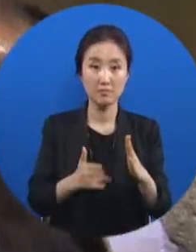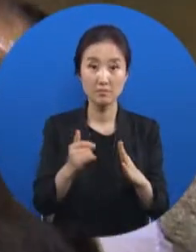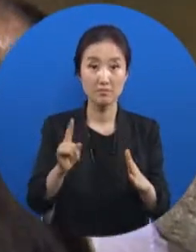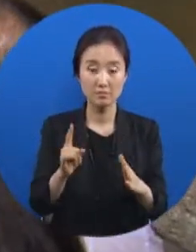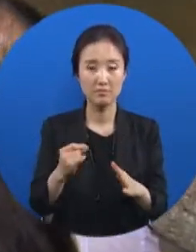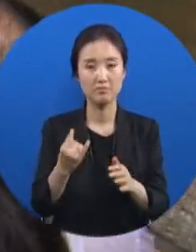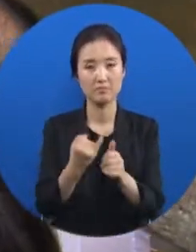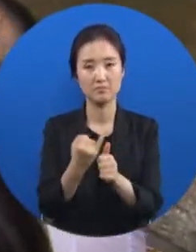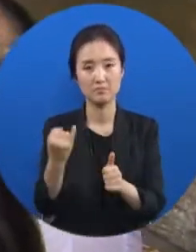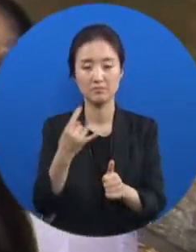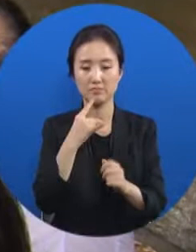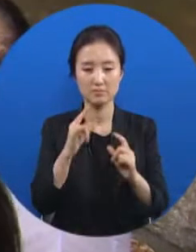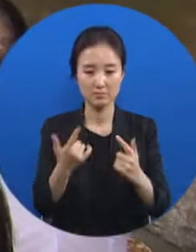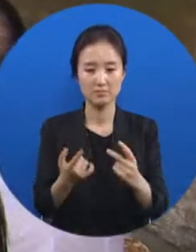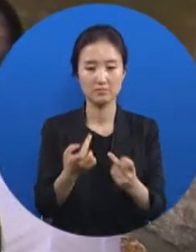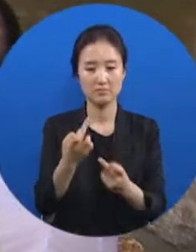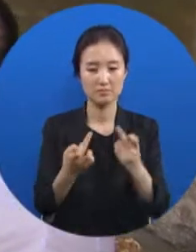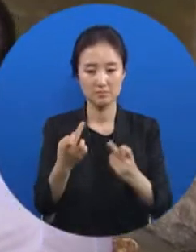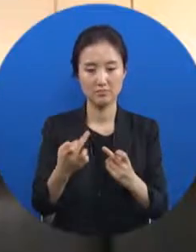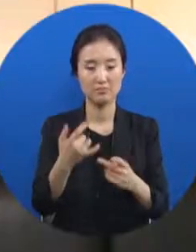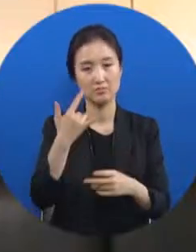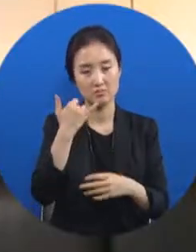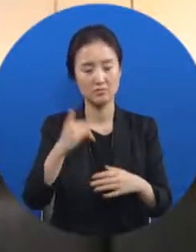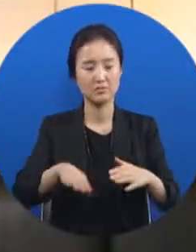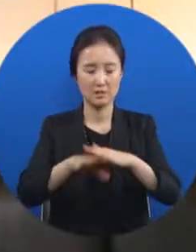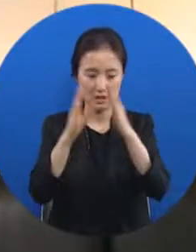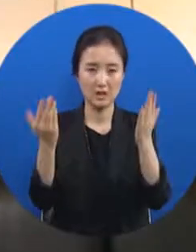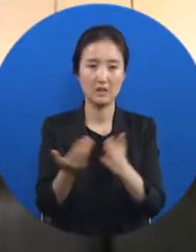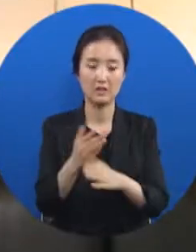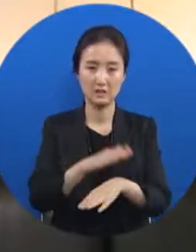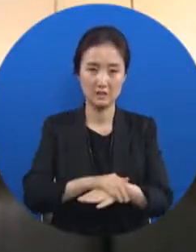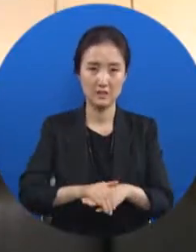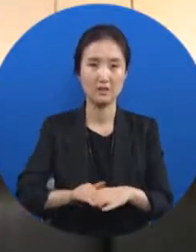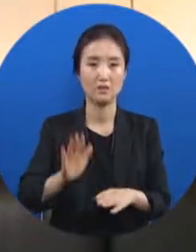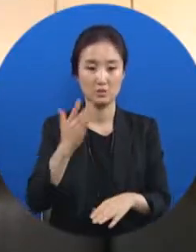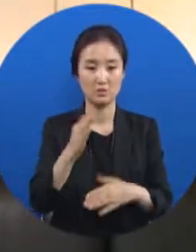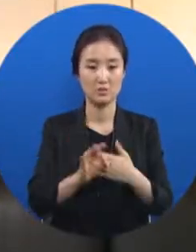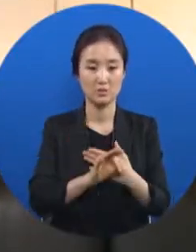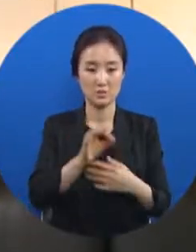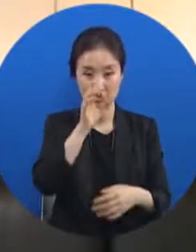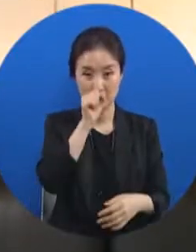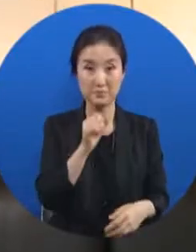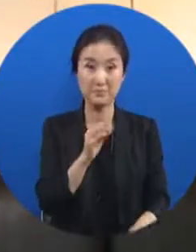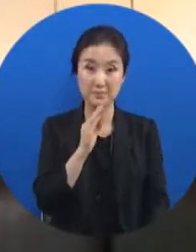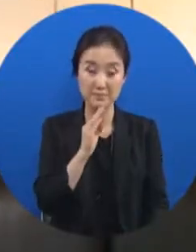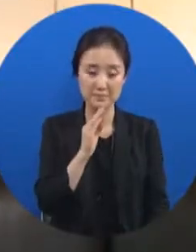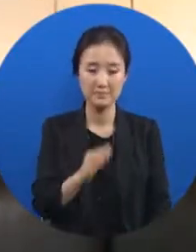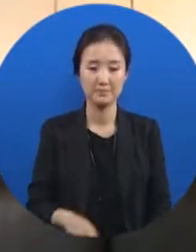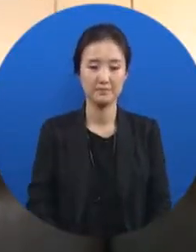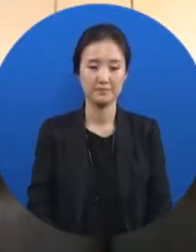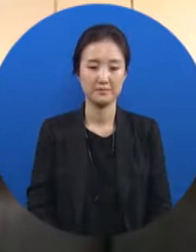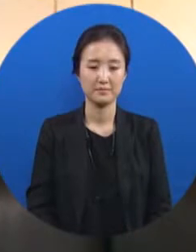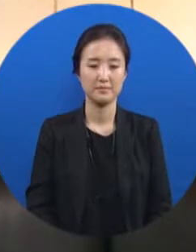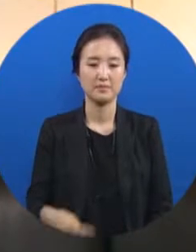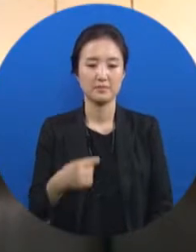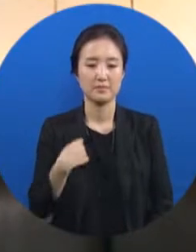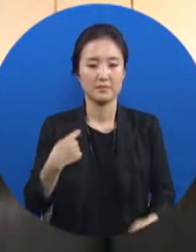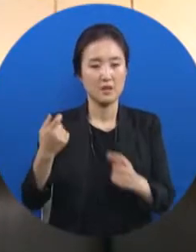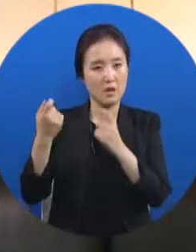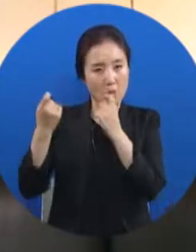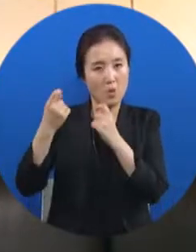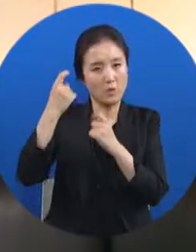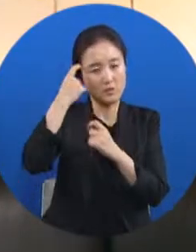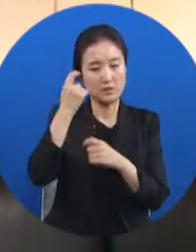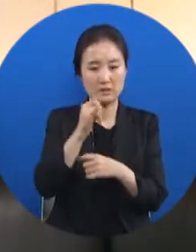아니라 형제, 자매, 부모님 다. 이게 정말 잘 돼야 된다. 네. 네. 그렇지 않고 남자 나가면 안 된다. 뭐 이런 이제 약간 보수적인 생각이 있다